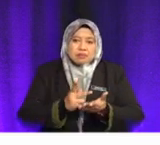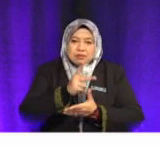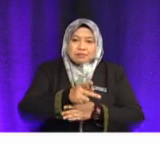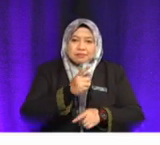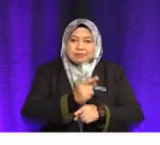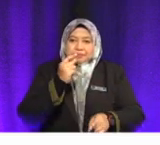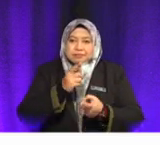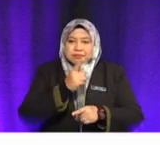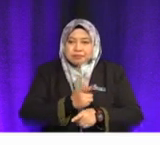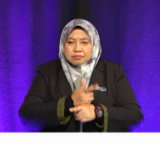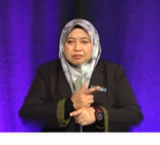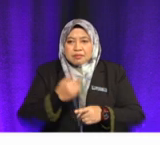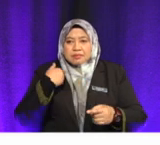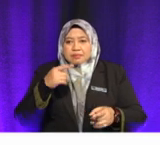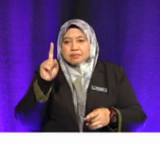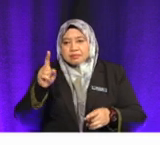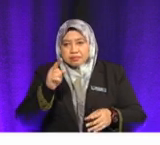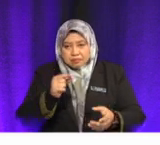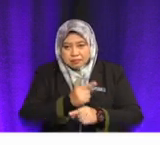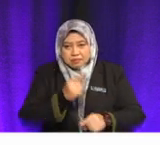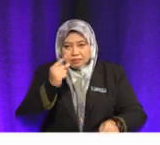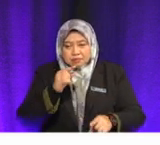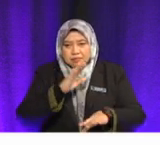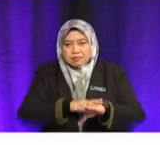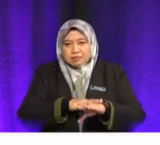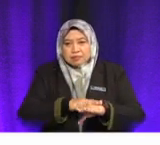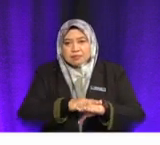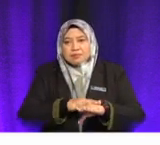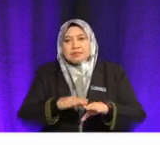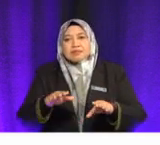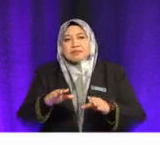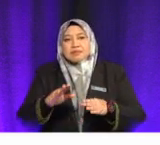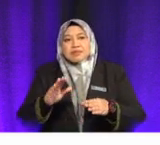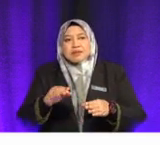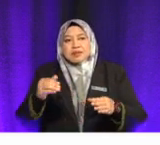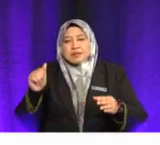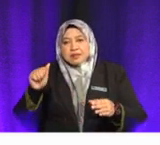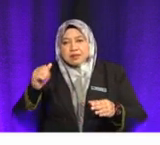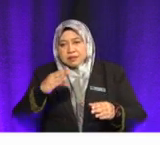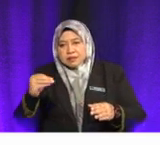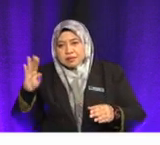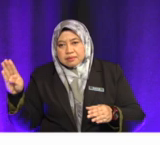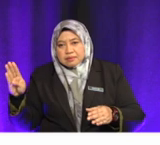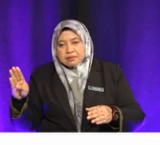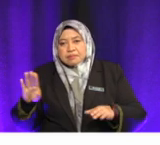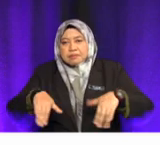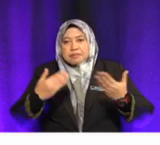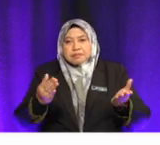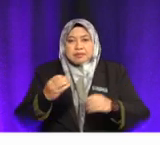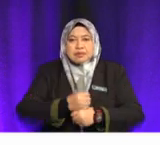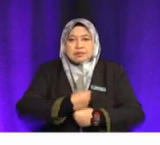Nampak tak ada satu garis pada Grid kita Letakkan E dan b Oke Bagaimana bentuk